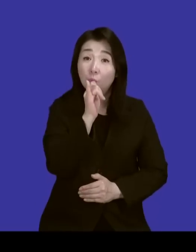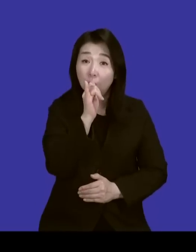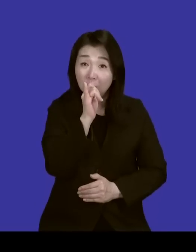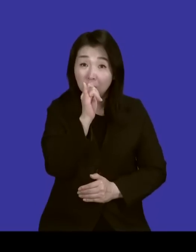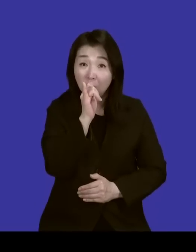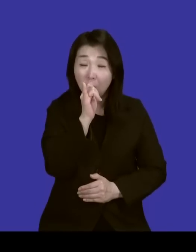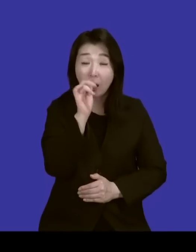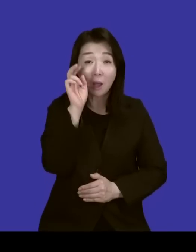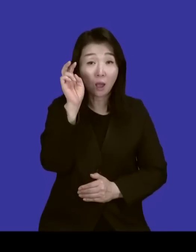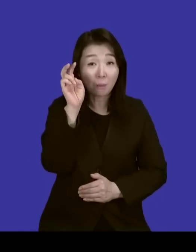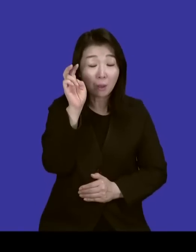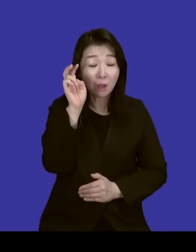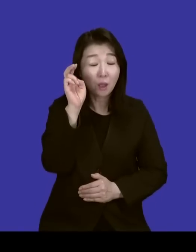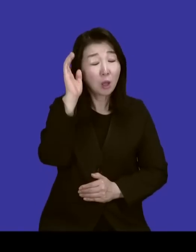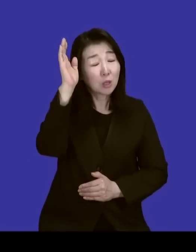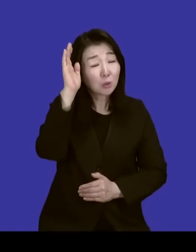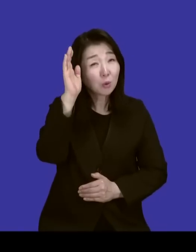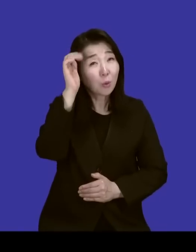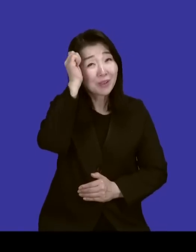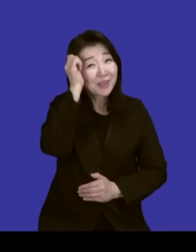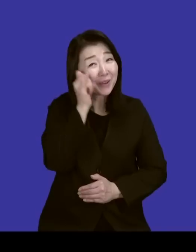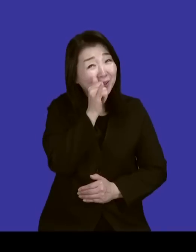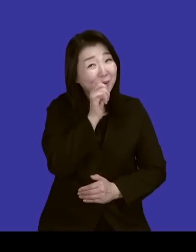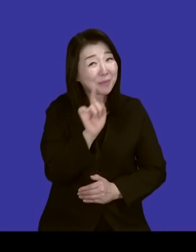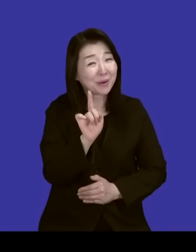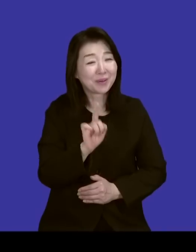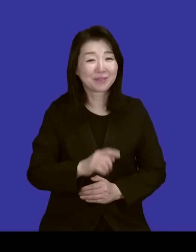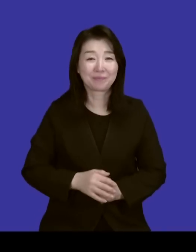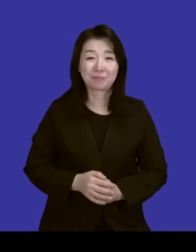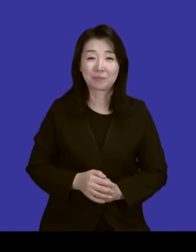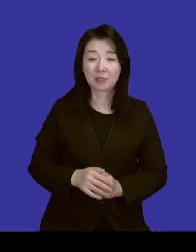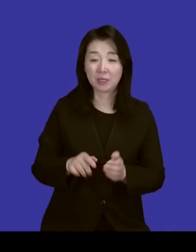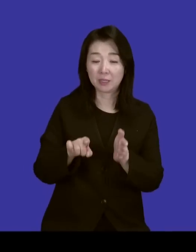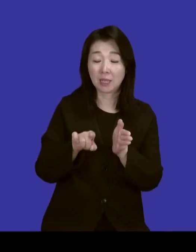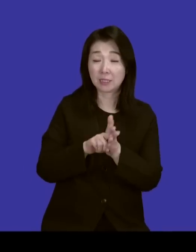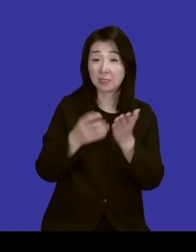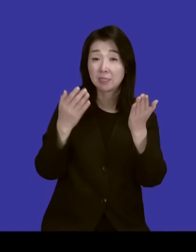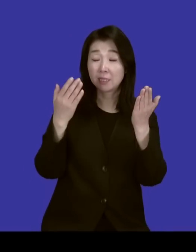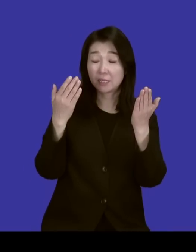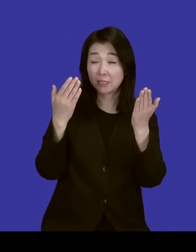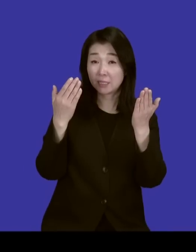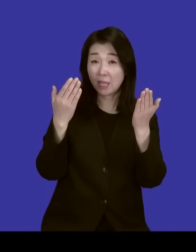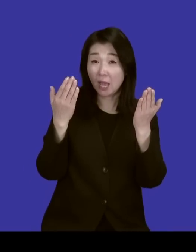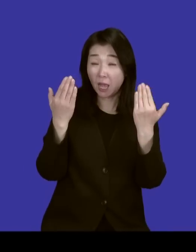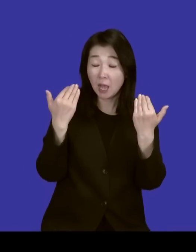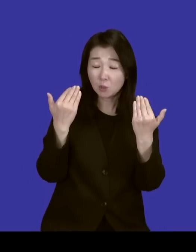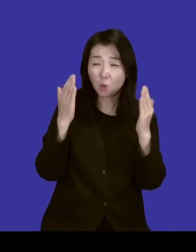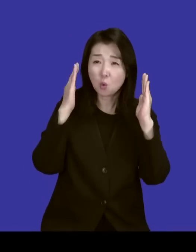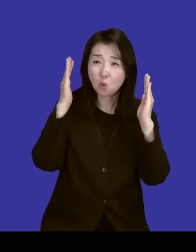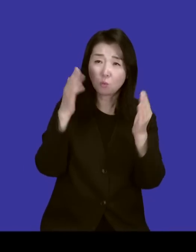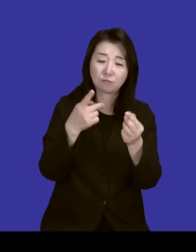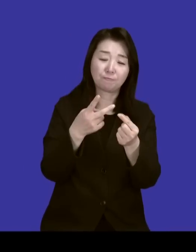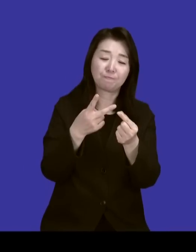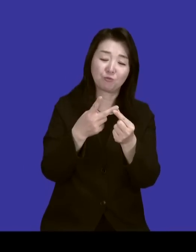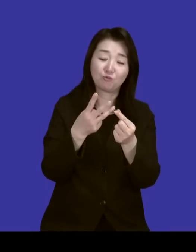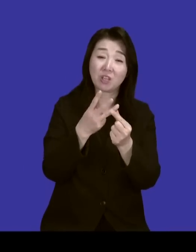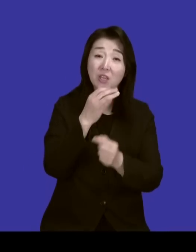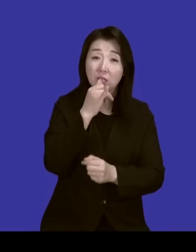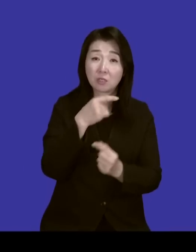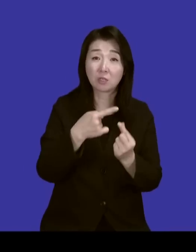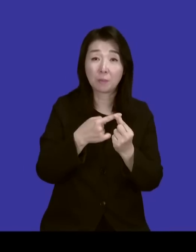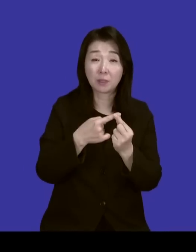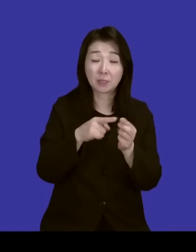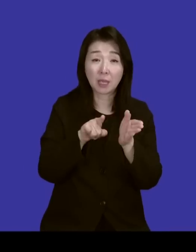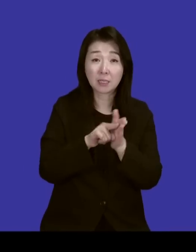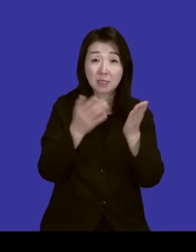한다고 하는데 기억나세요? 어떤 설교하셨나요? 근데 제가 이제 신학교를 한 두세 개 공부했지만 세 개 공부했는데 예. 첫 번째 신학교